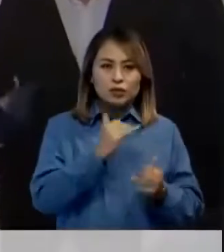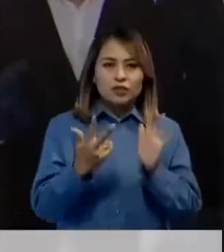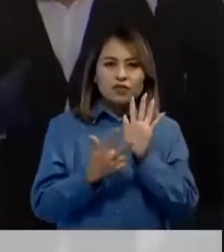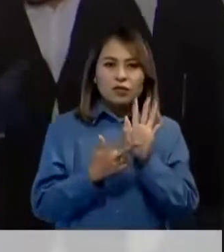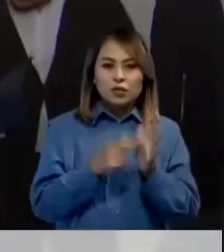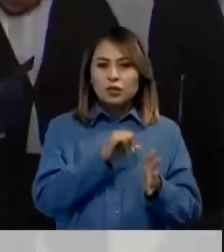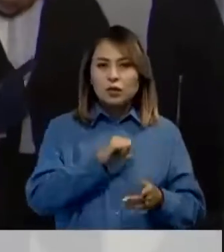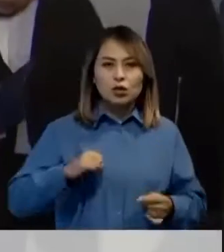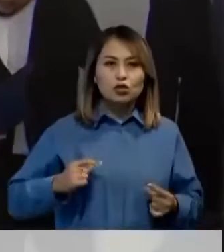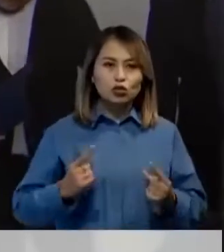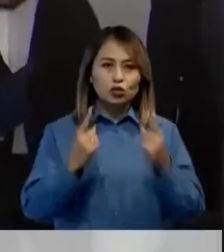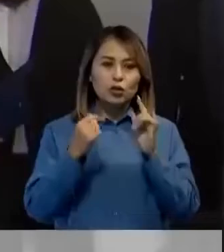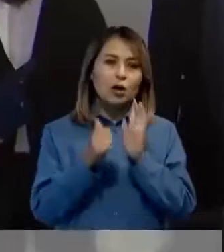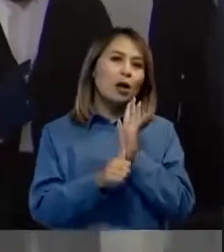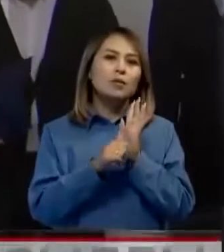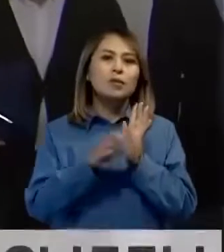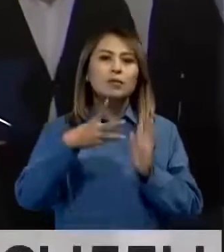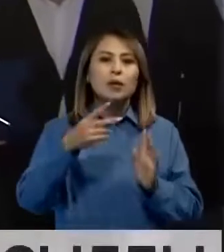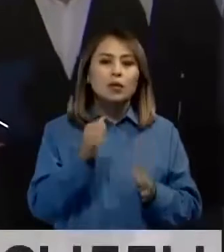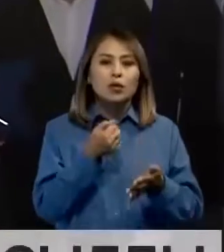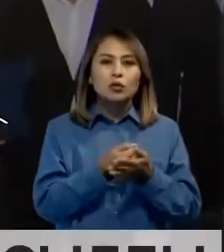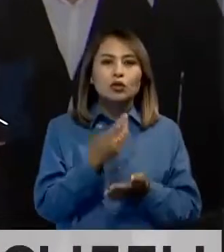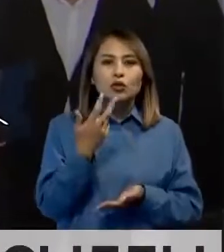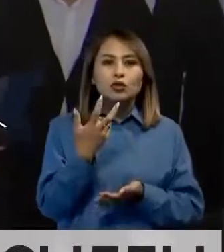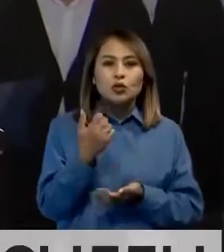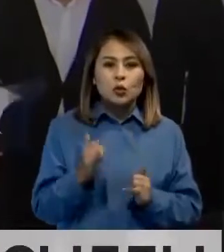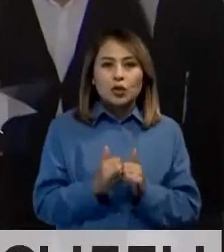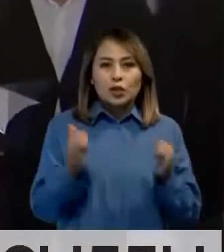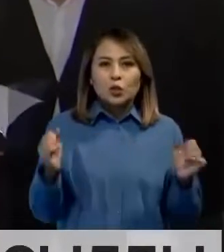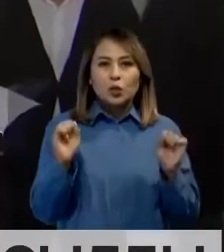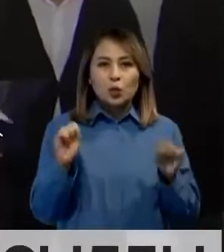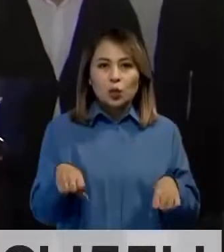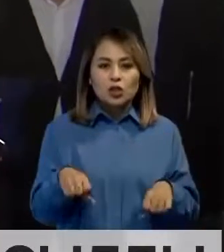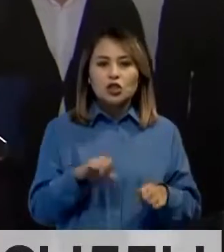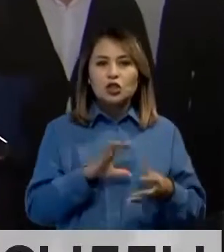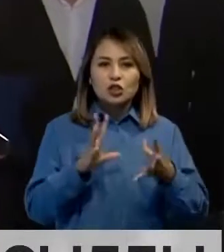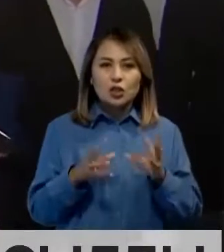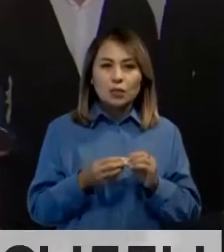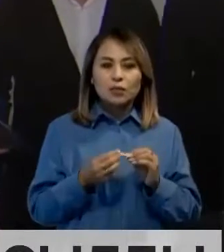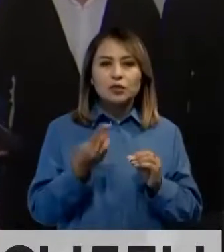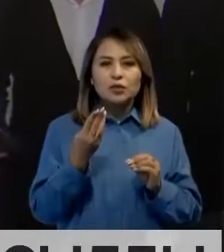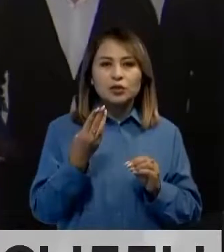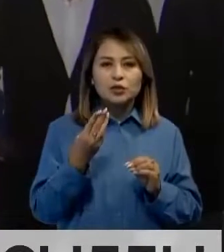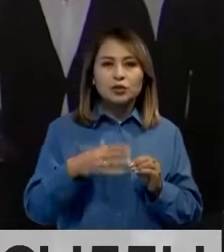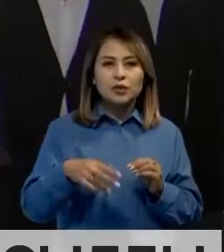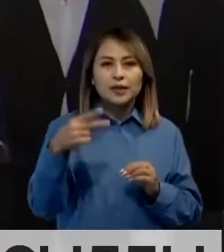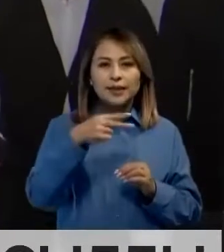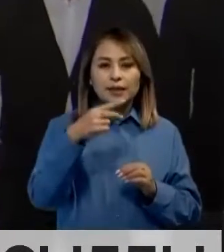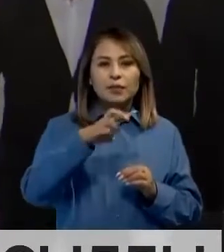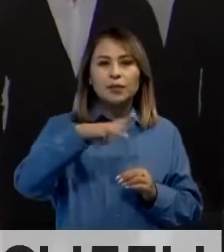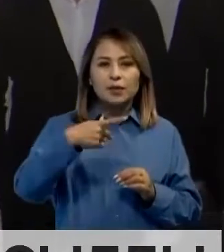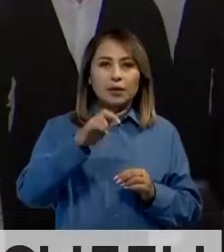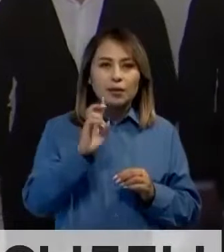саналады. Бүгінгі күнге 60 мегаваттан 300 мегаваттқа дейін кеңейтуге мүмкіншілік бар. Жалпы шелек дәлізінде 2000 мегаваттқа